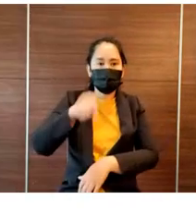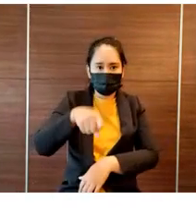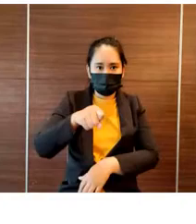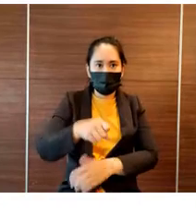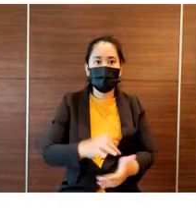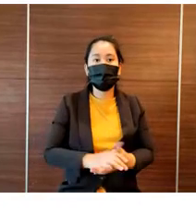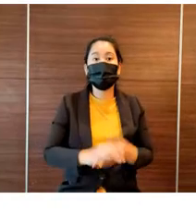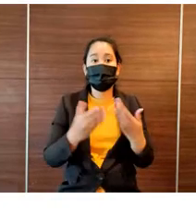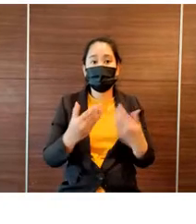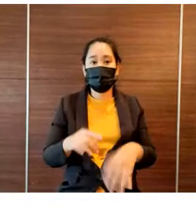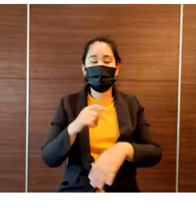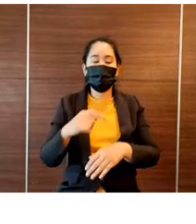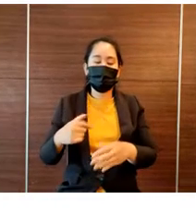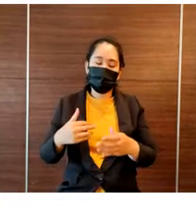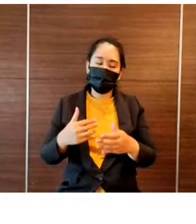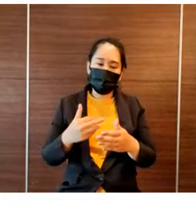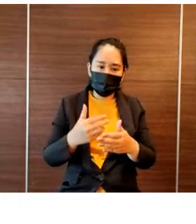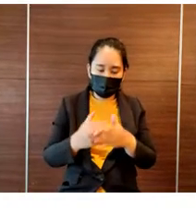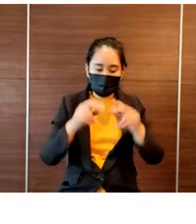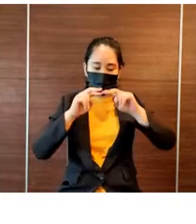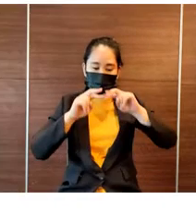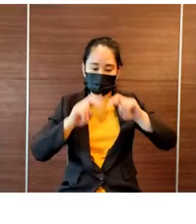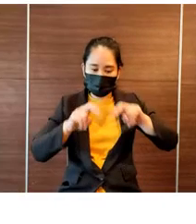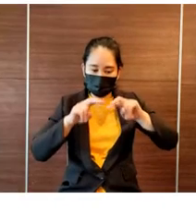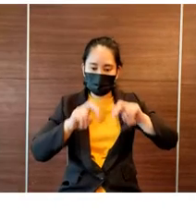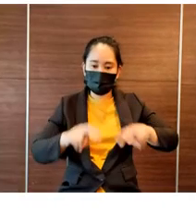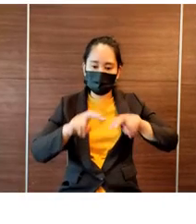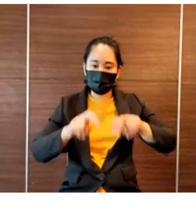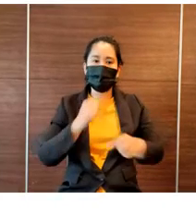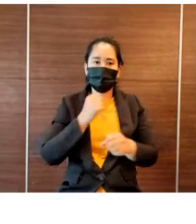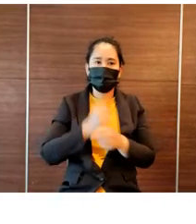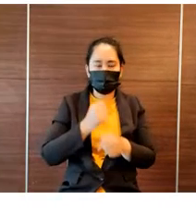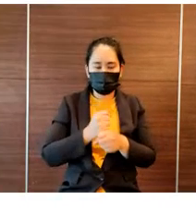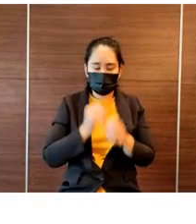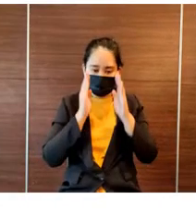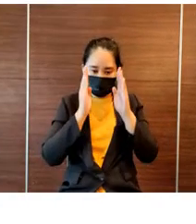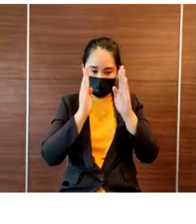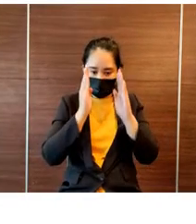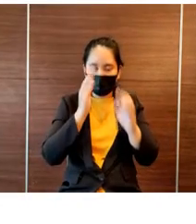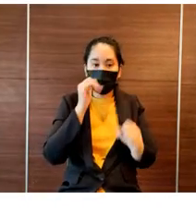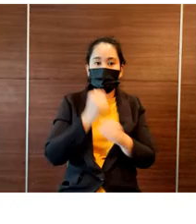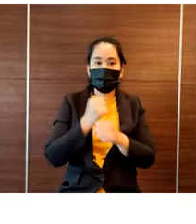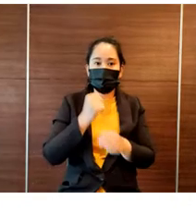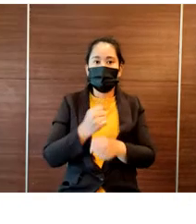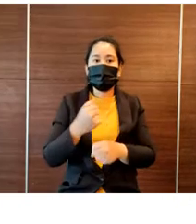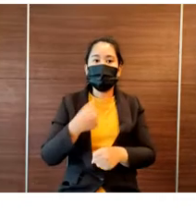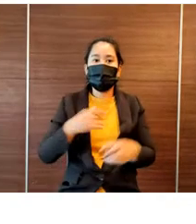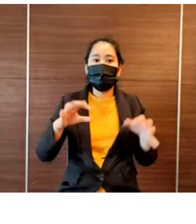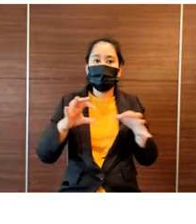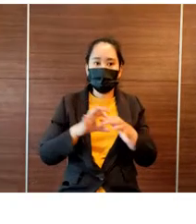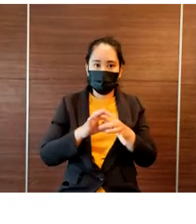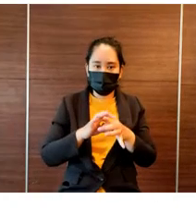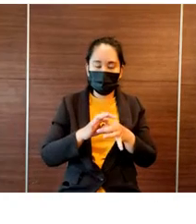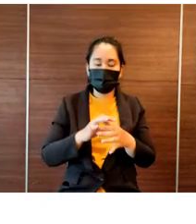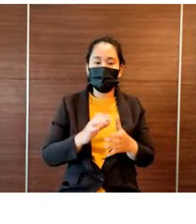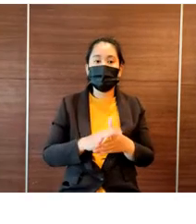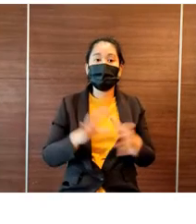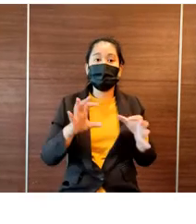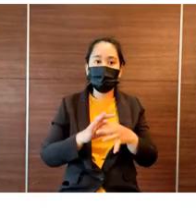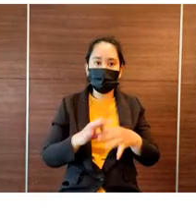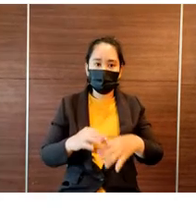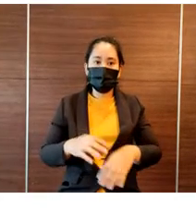ๆแล้วตลอดระยะเวลามาก็จะหมกมุ่นกับการพยายามทำงานเรื่องเข็มเซ็กเนาะ MSM ที่ใช้เ